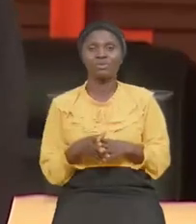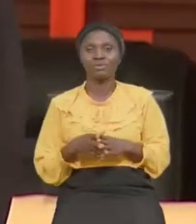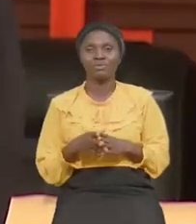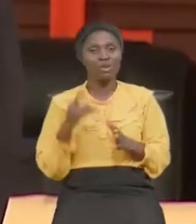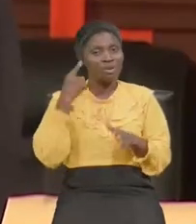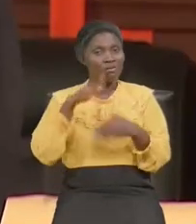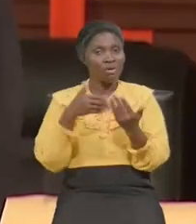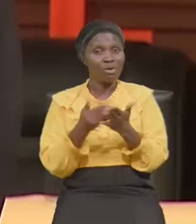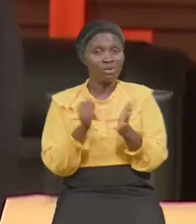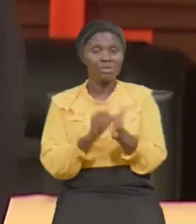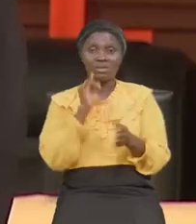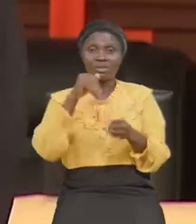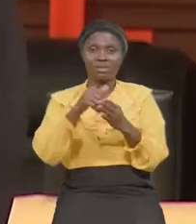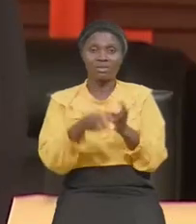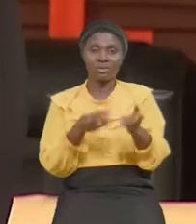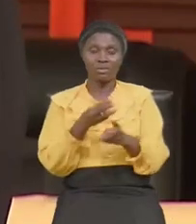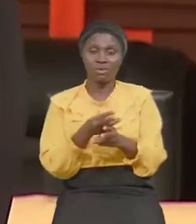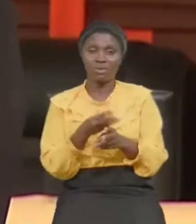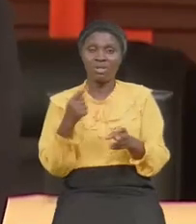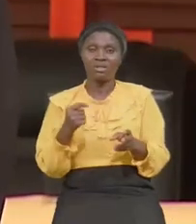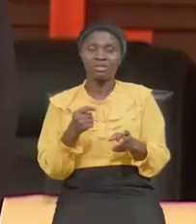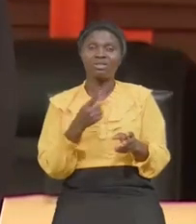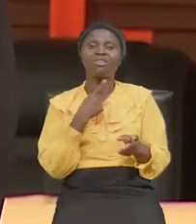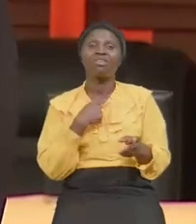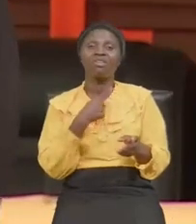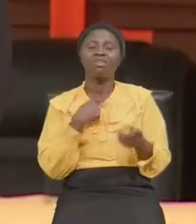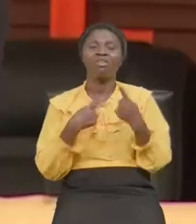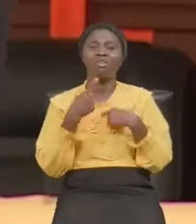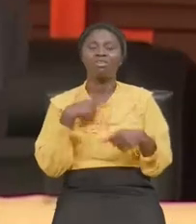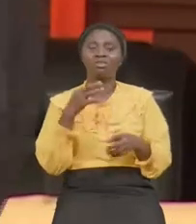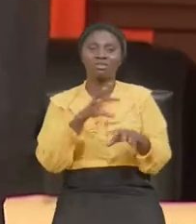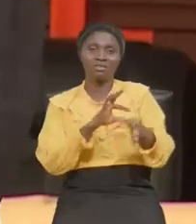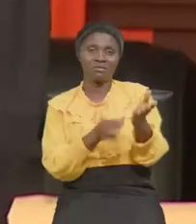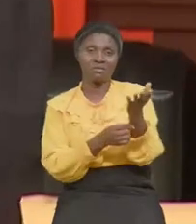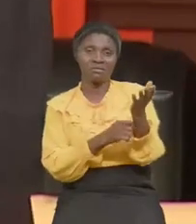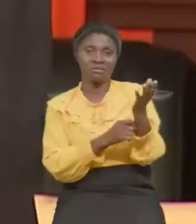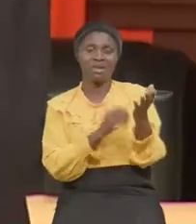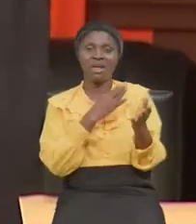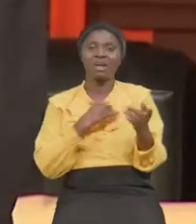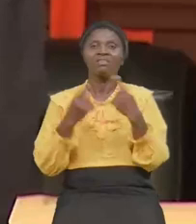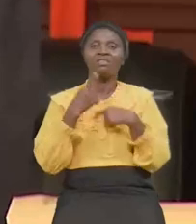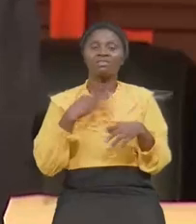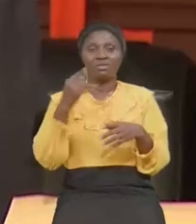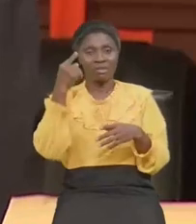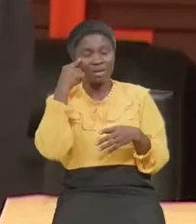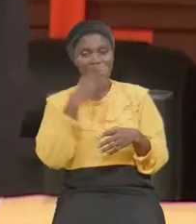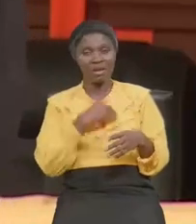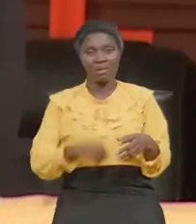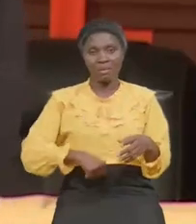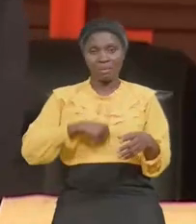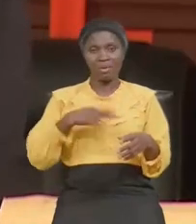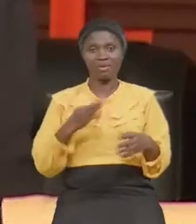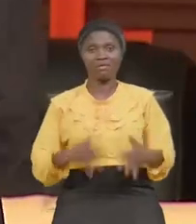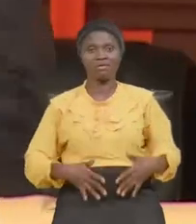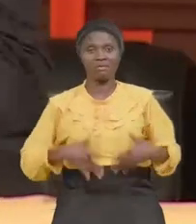la convoitise de la chair, la convoitise des yeux et l'orgueil de la vie ne vient point du Père, mais vient